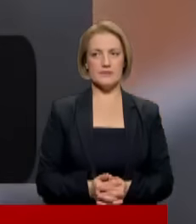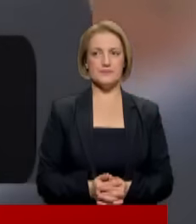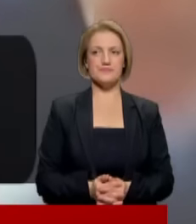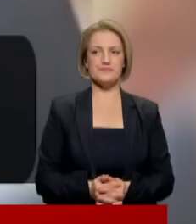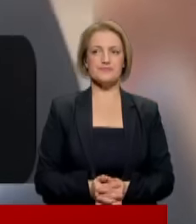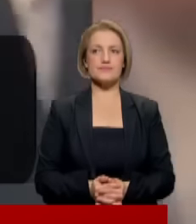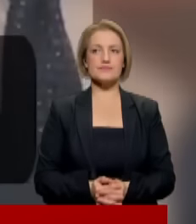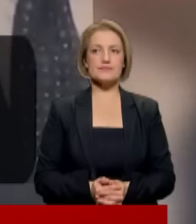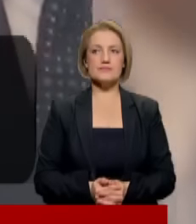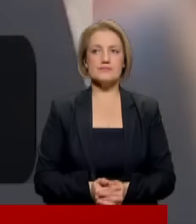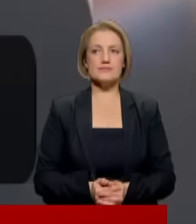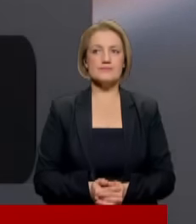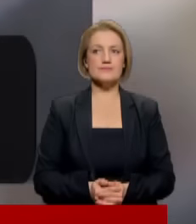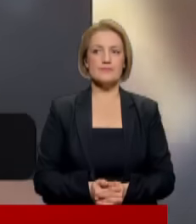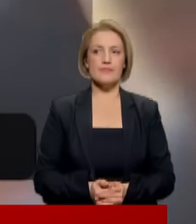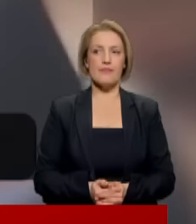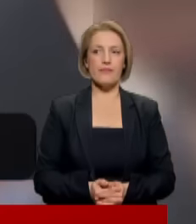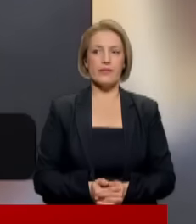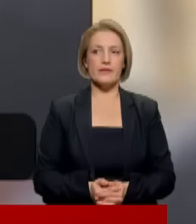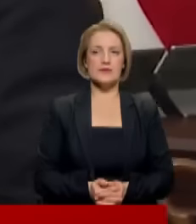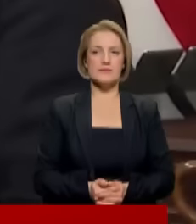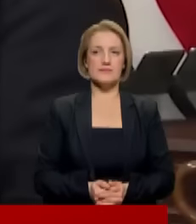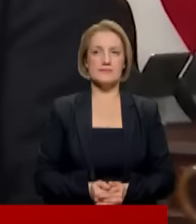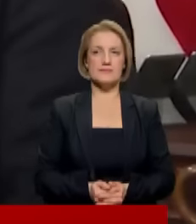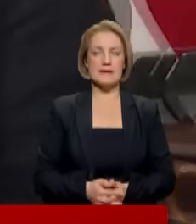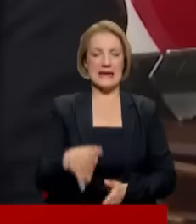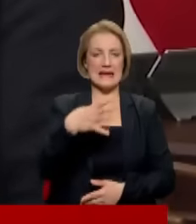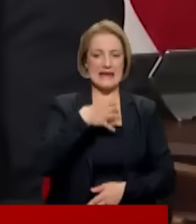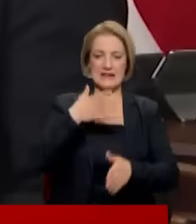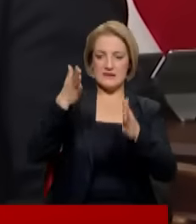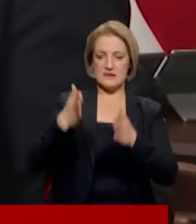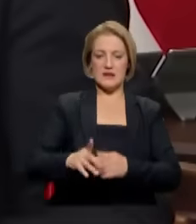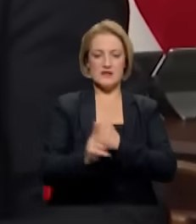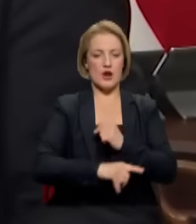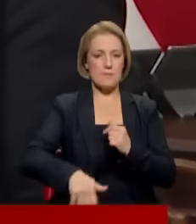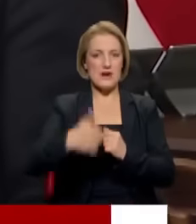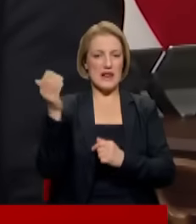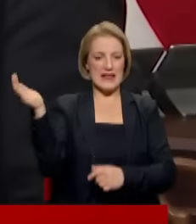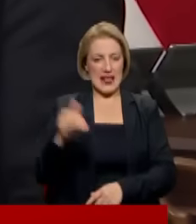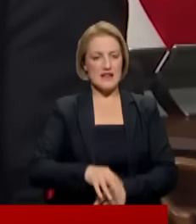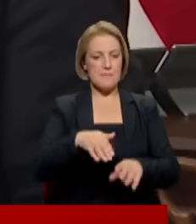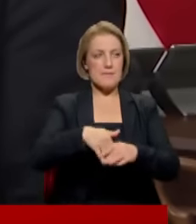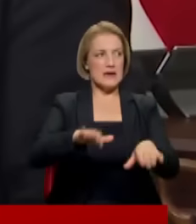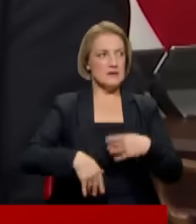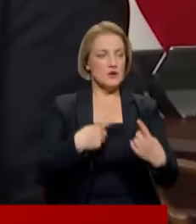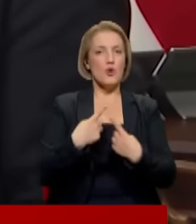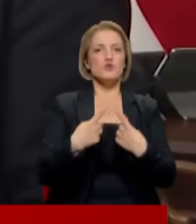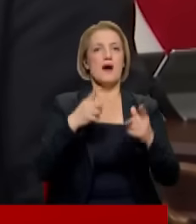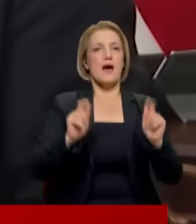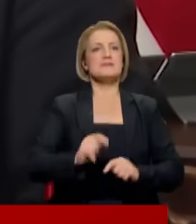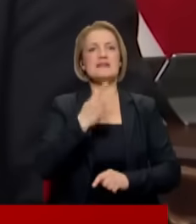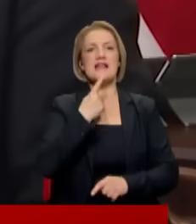hakkından bahsetti mecliste konuşsun dedi Evet şöyle açalım kendisi terör örgütü lideri gelsin mecliste konuşsun diyen